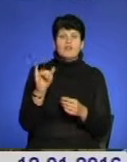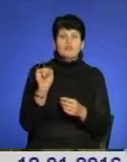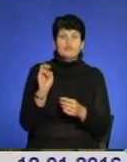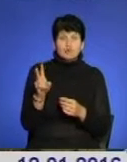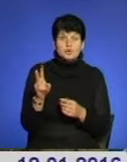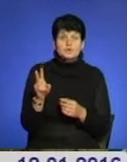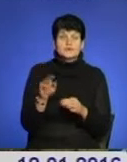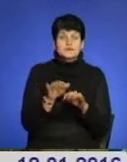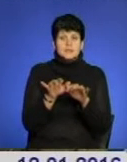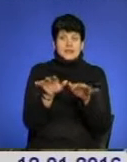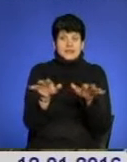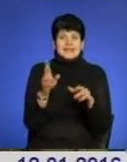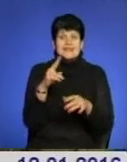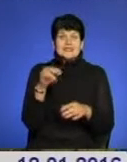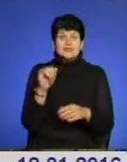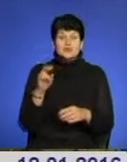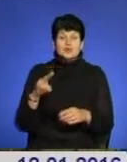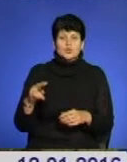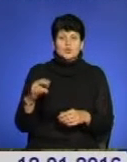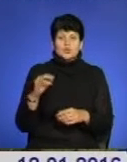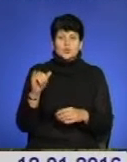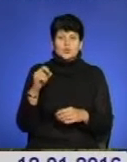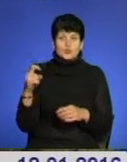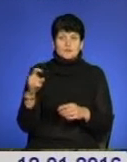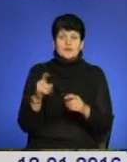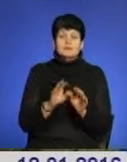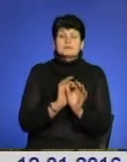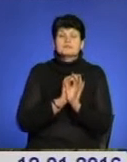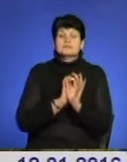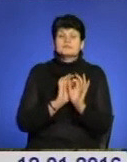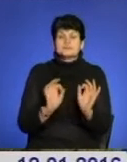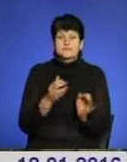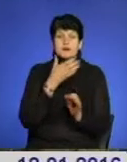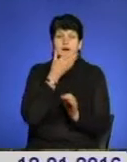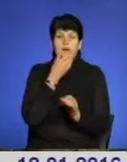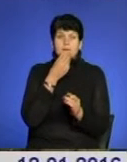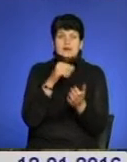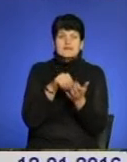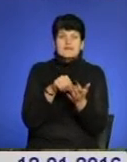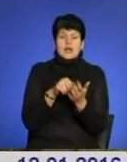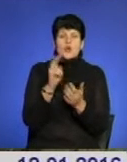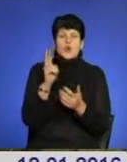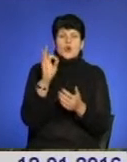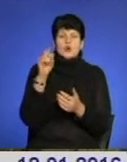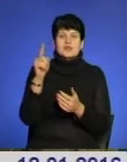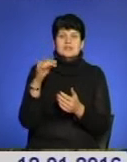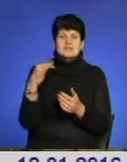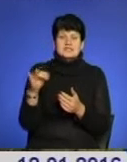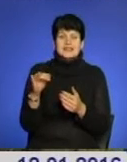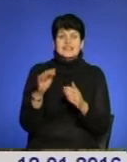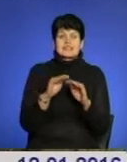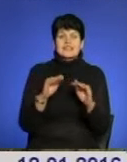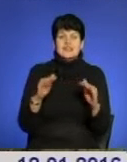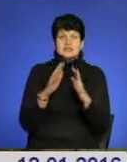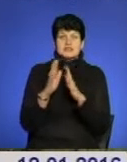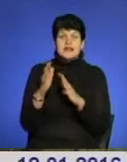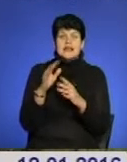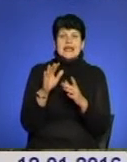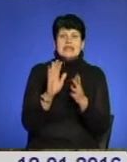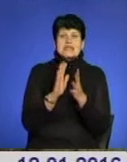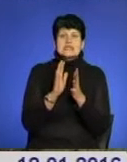Дуже красиві і оригінальні павуки представляє в нас Козівський дитячий парк «Лісова